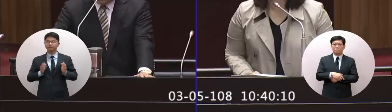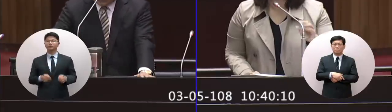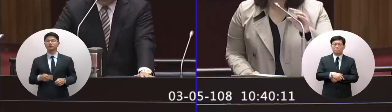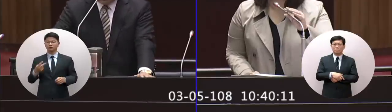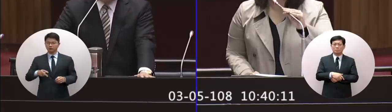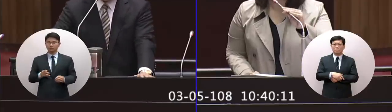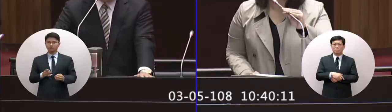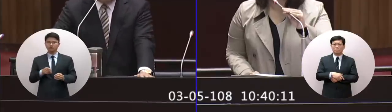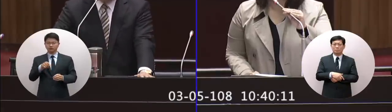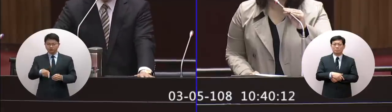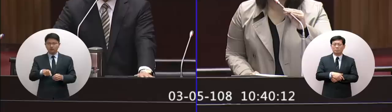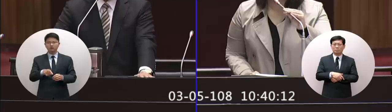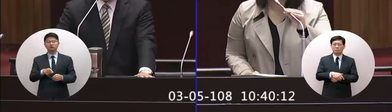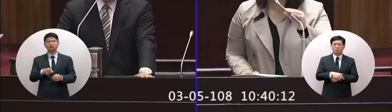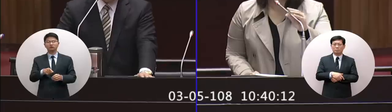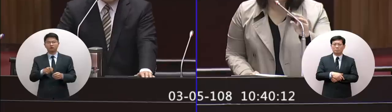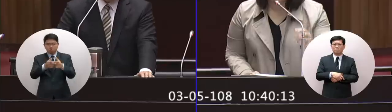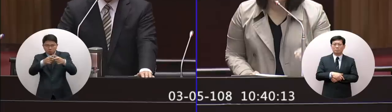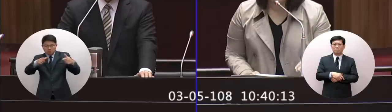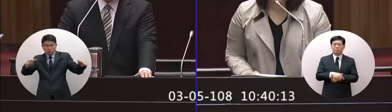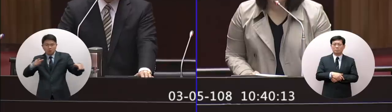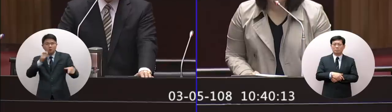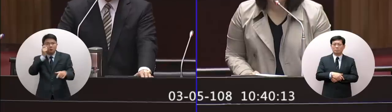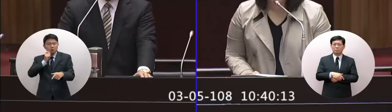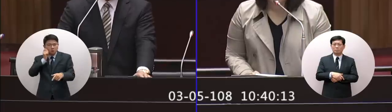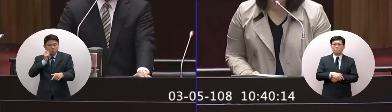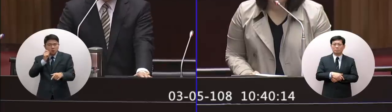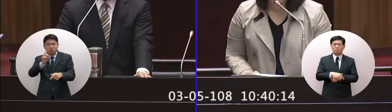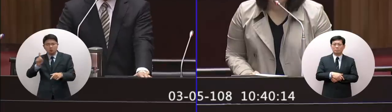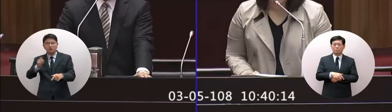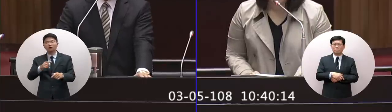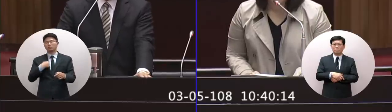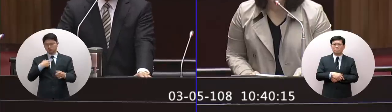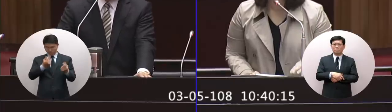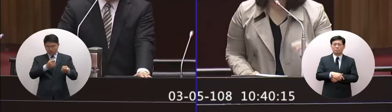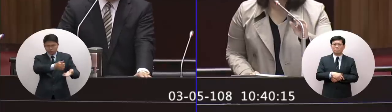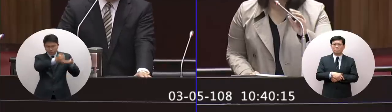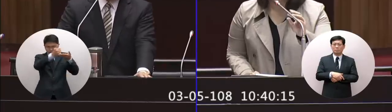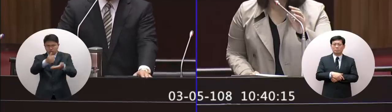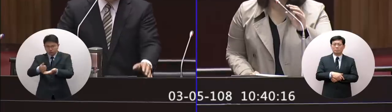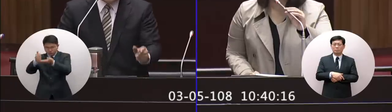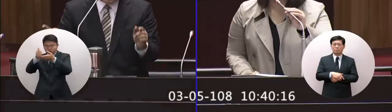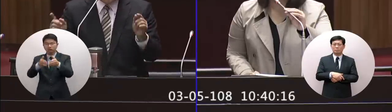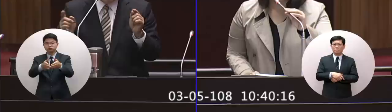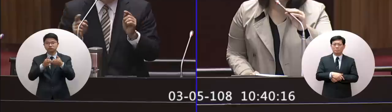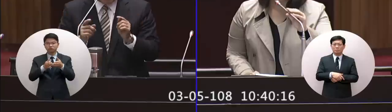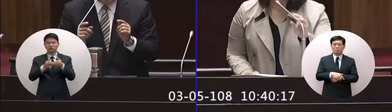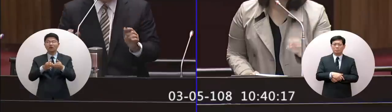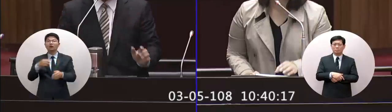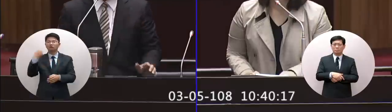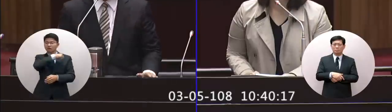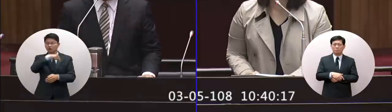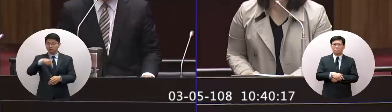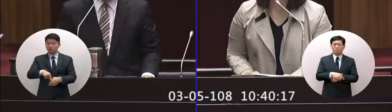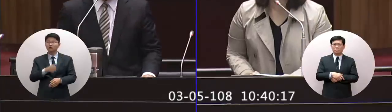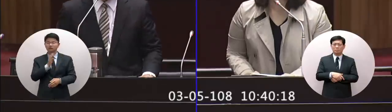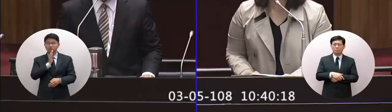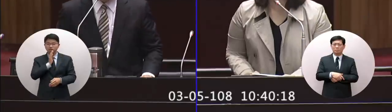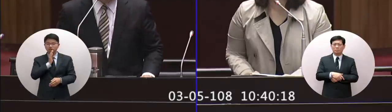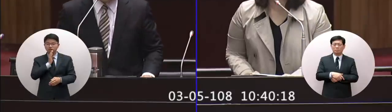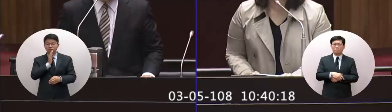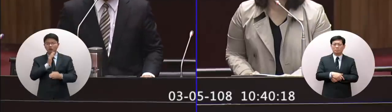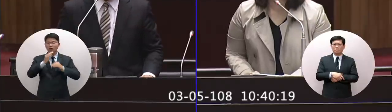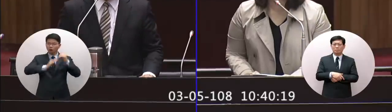来接受不同，我们应该尊重彼此，让台湾是一个彼此尊